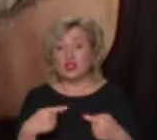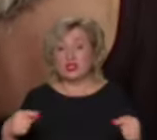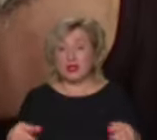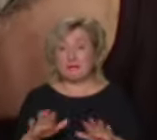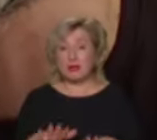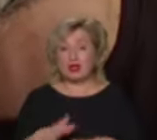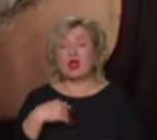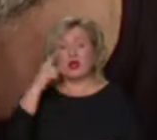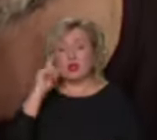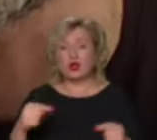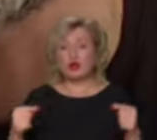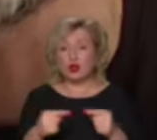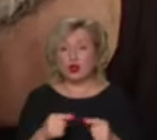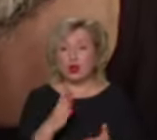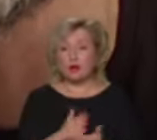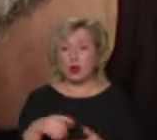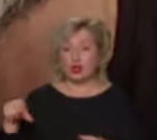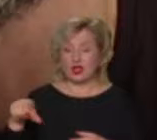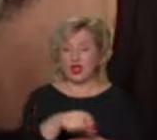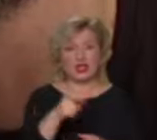я знаю точно, що по трасі